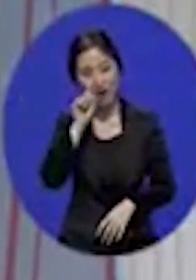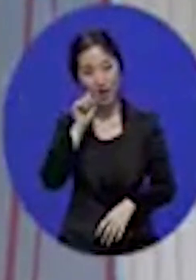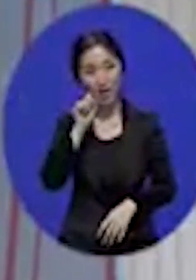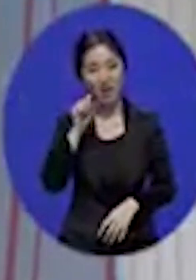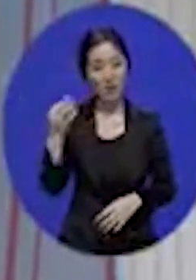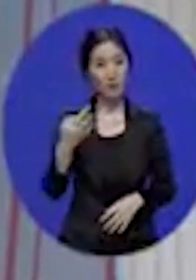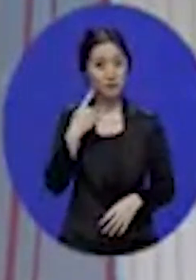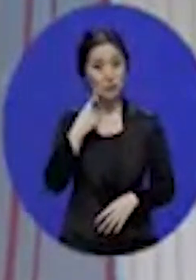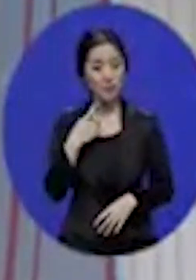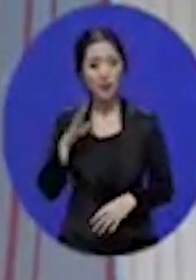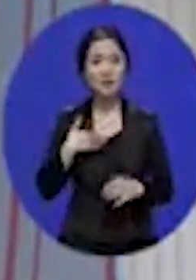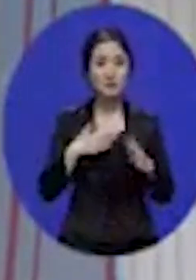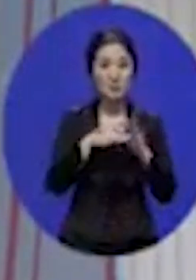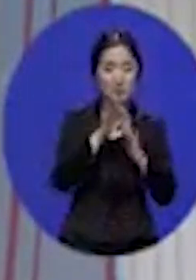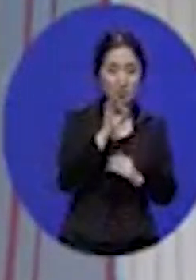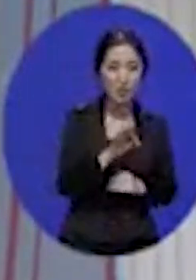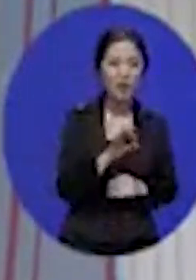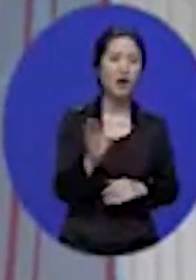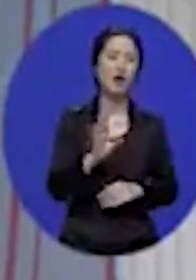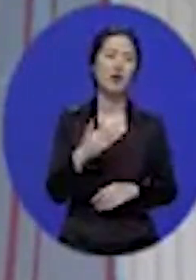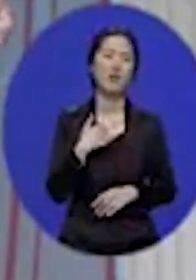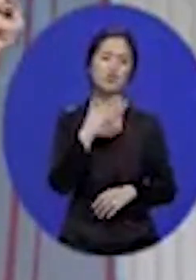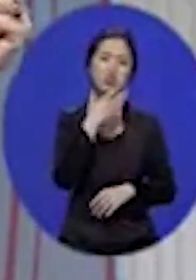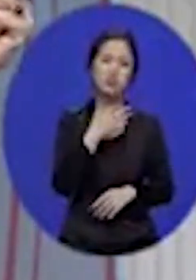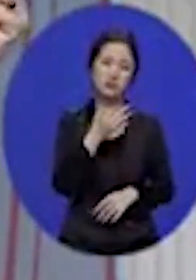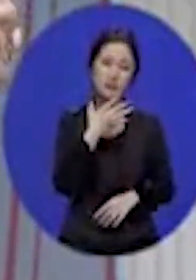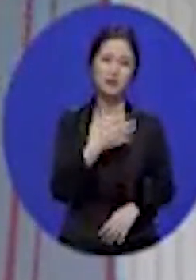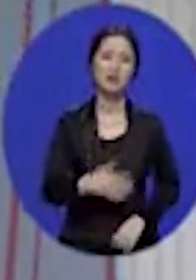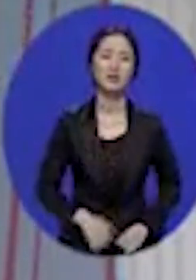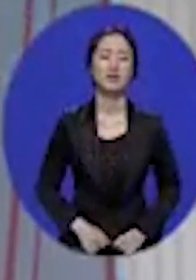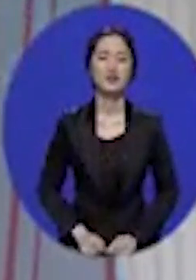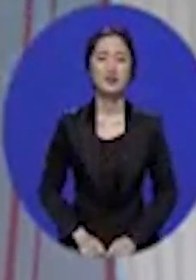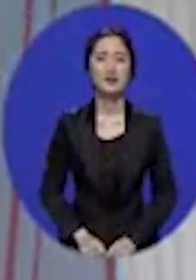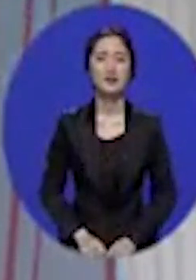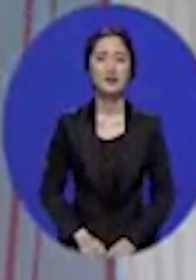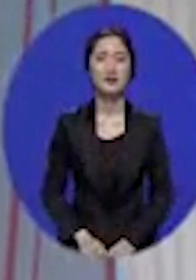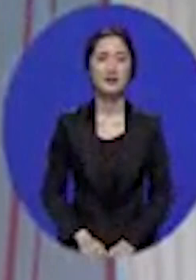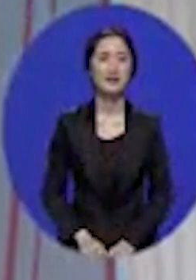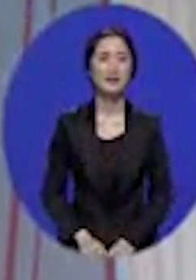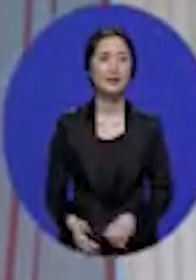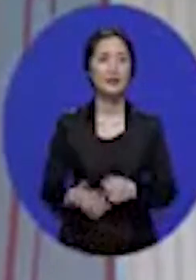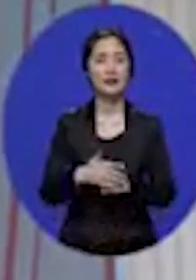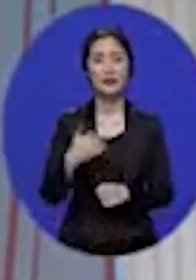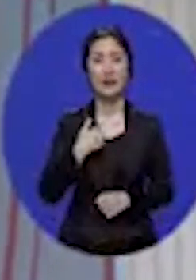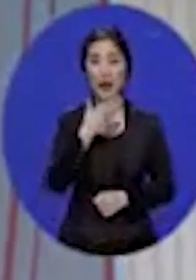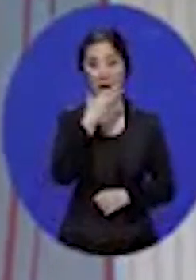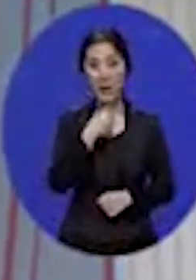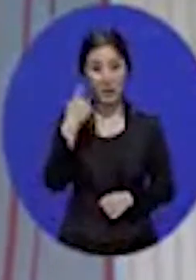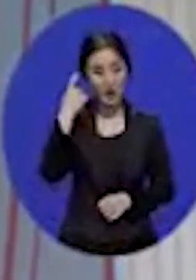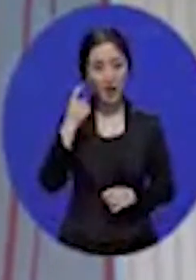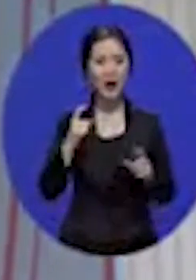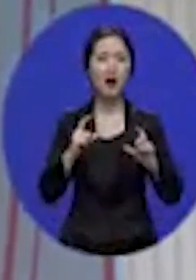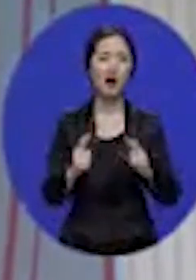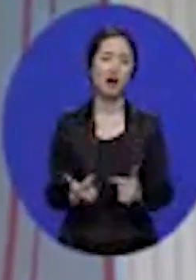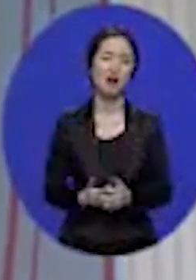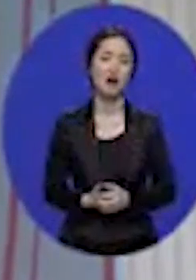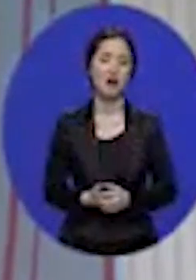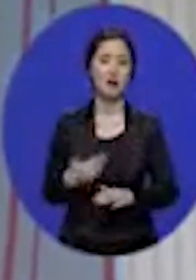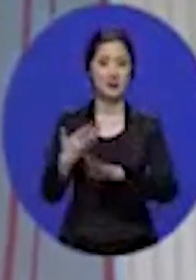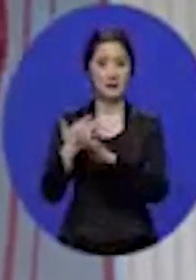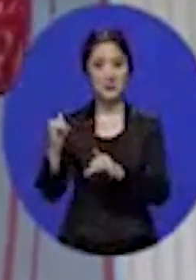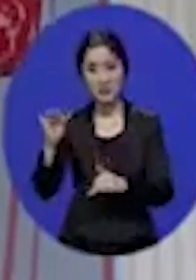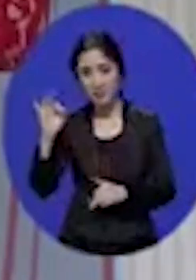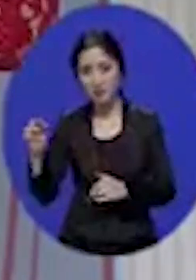완전 그때부터는 진짜 세상에서 제일 불행한 여자가 되는 거예요. 그러니까 내가 움켜쥐었던 그 행복이 행복이 아니라 남에 의해서 그